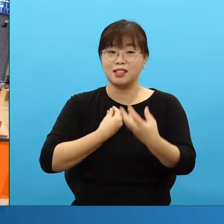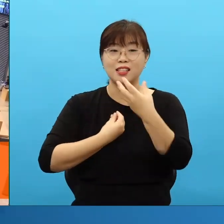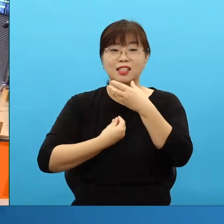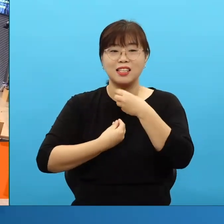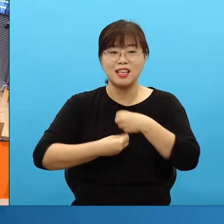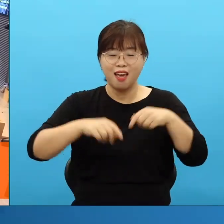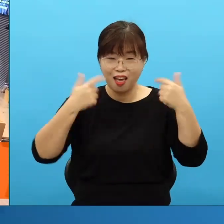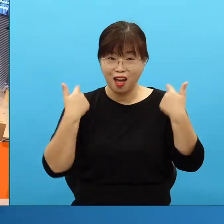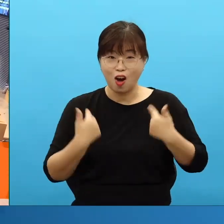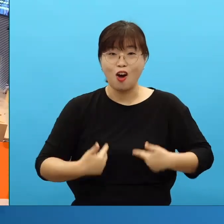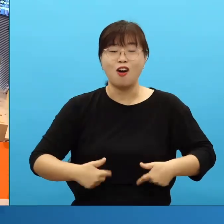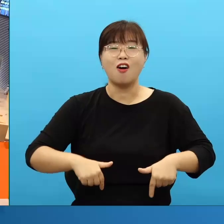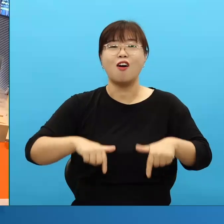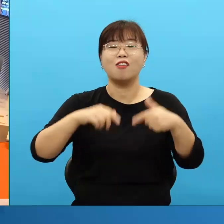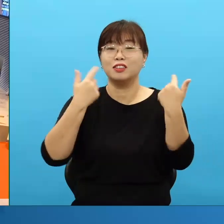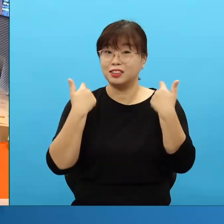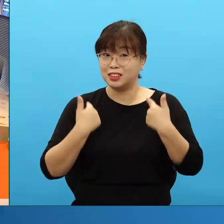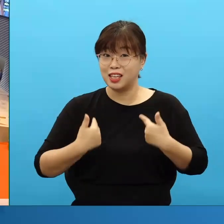성공하시니